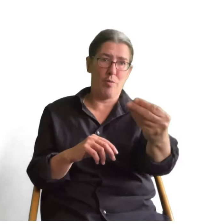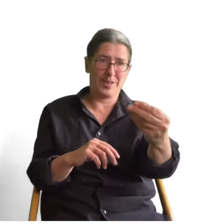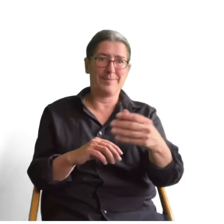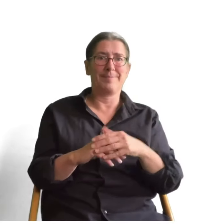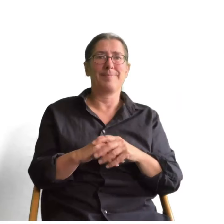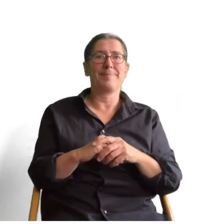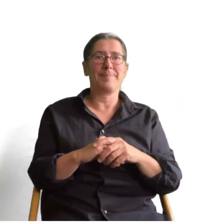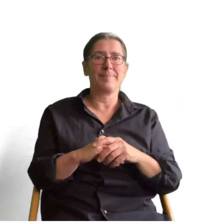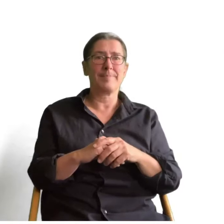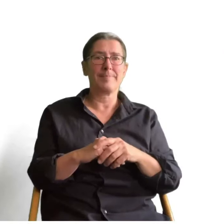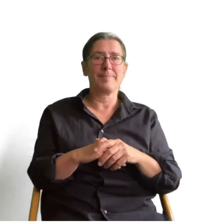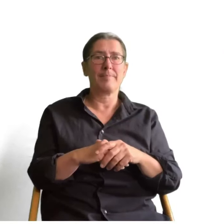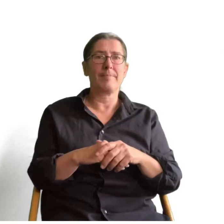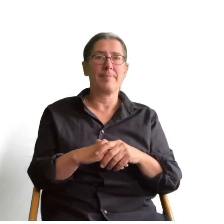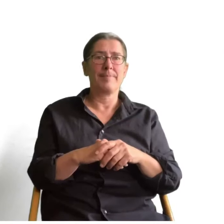bekommst du.